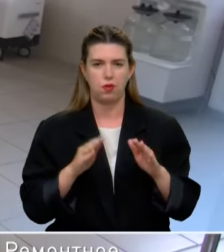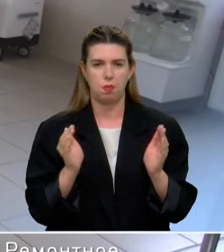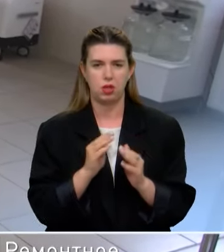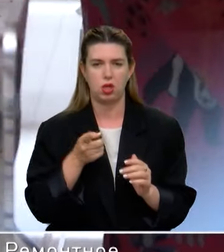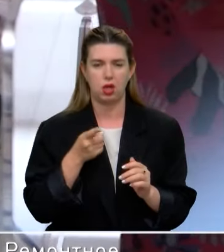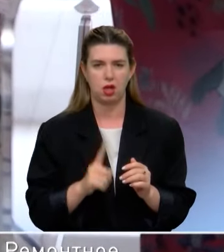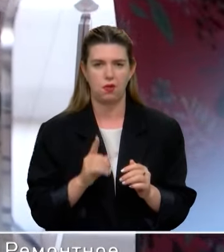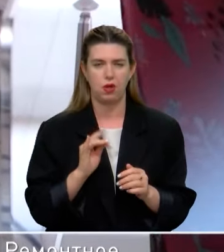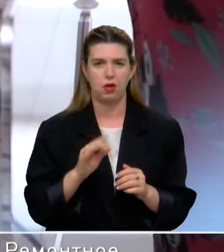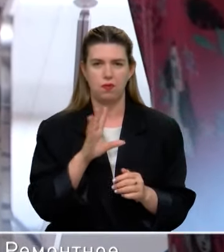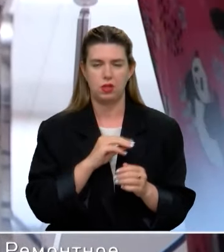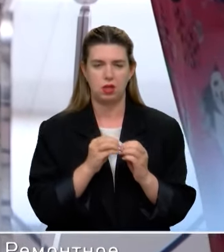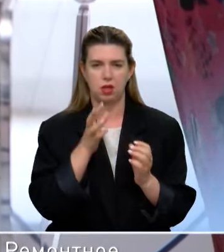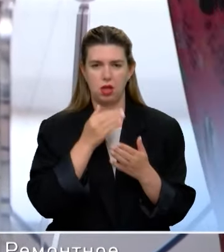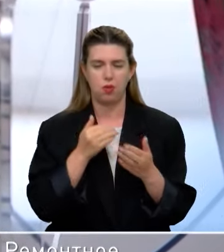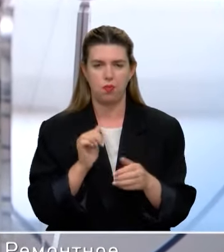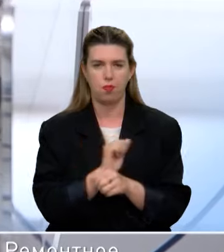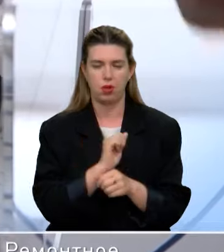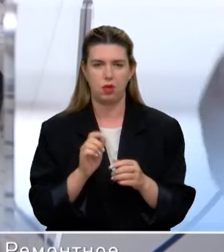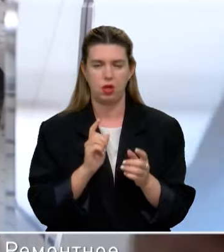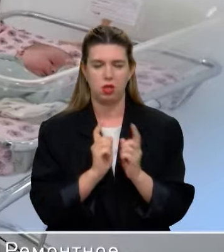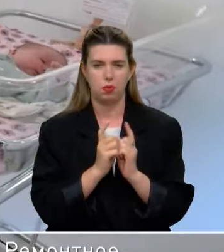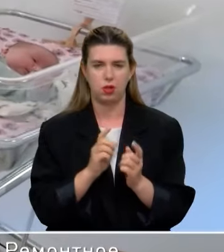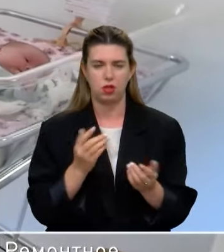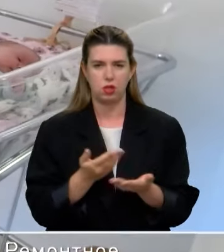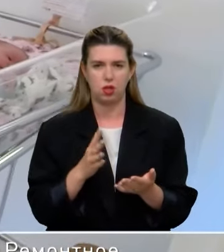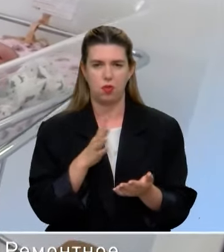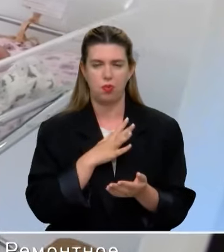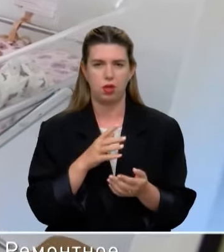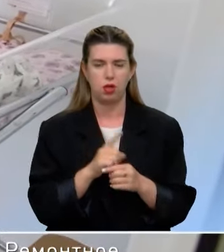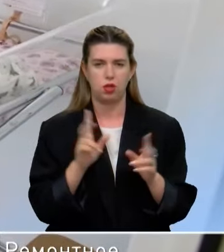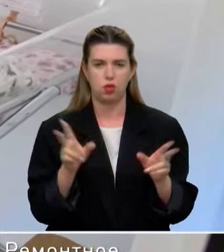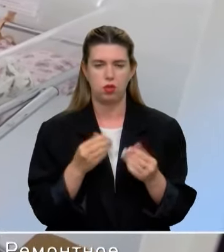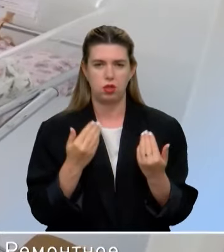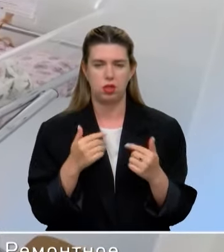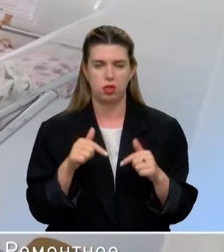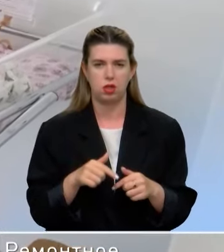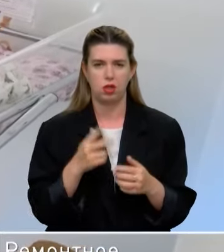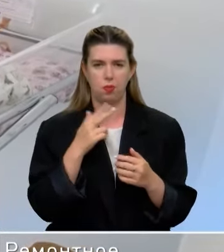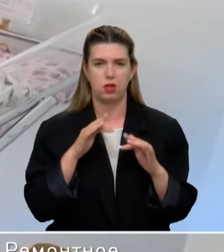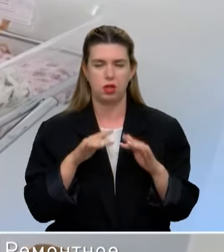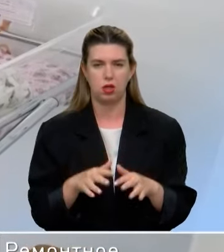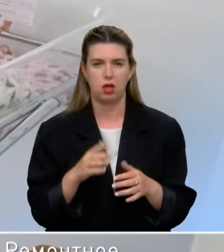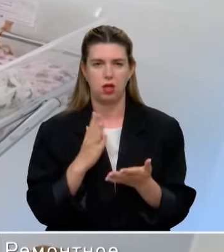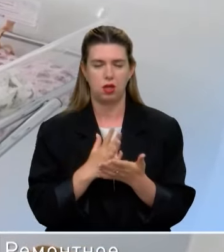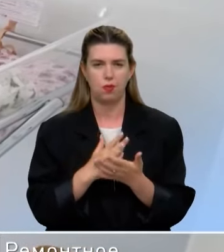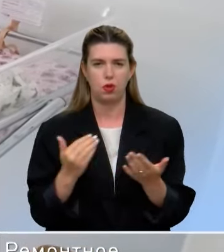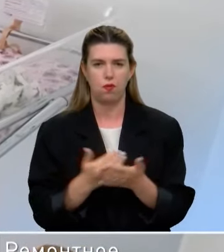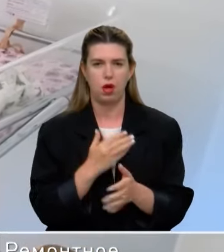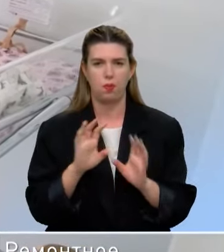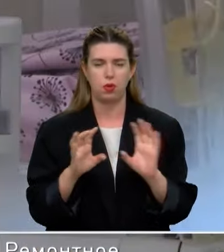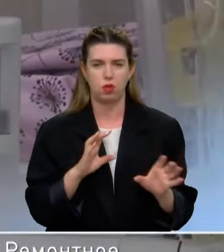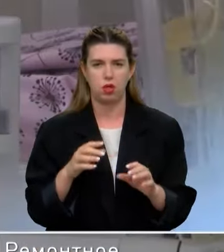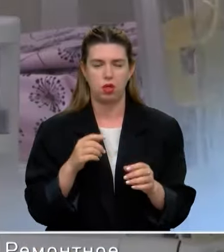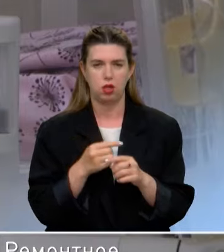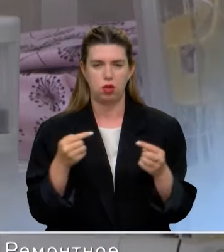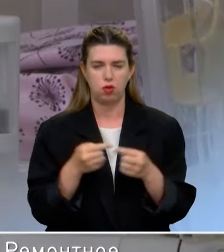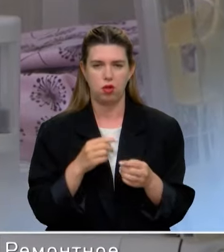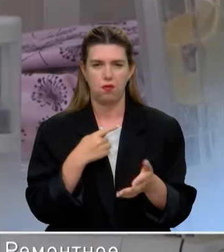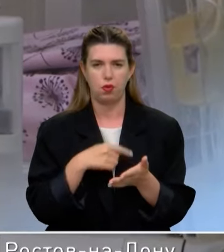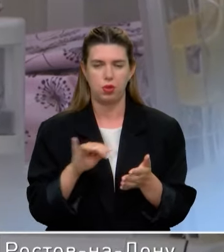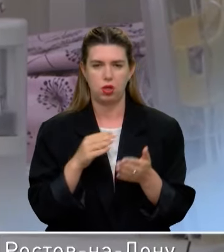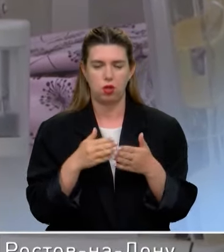килограмма десятки лет назад Победа в борьбе за жизнь таких малышей была чудом сейчас же это привычное дело наличие новейшего оборудования гарантия удачной